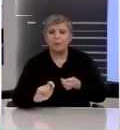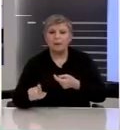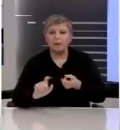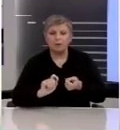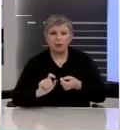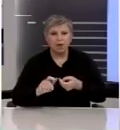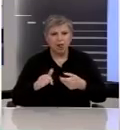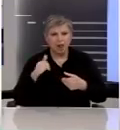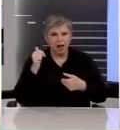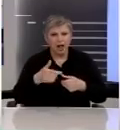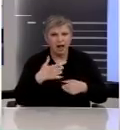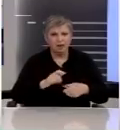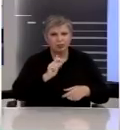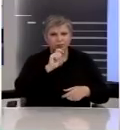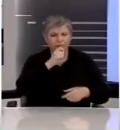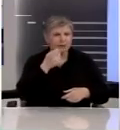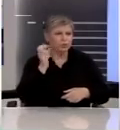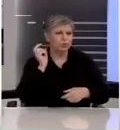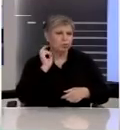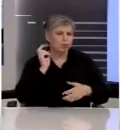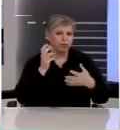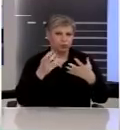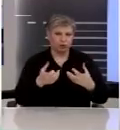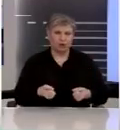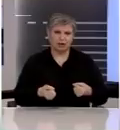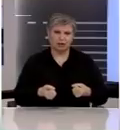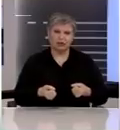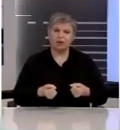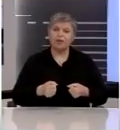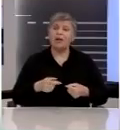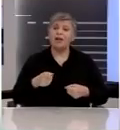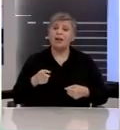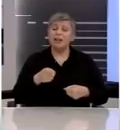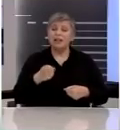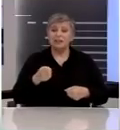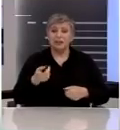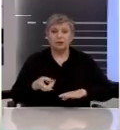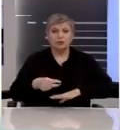Εσείς λοιπόν στηρίζετε όλοι σας τον ισχυρισμό και όλοι σας την